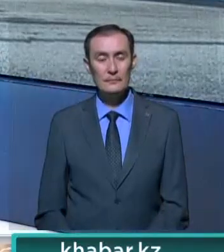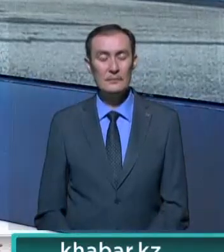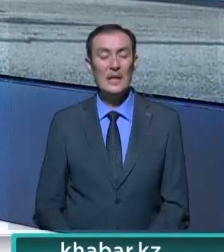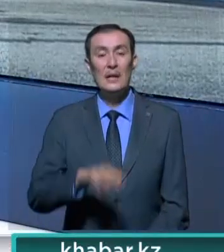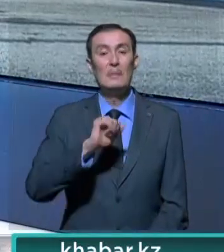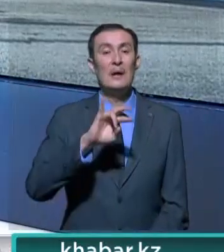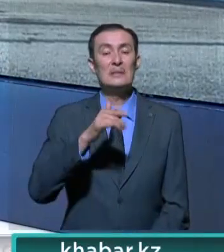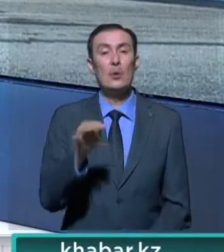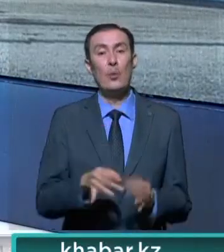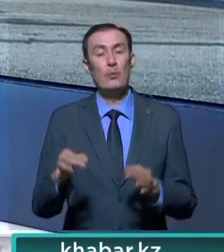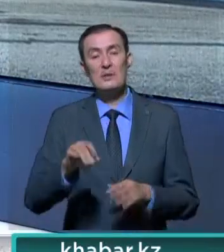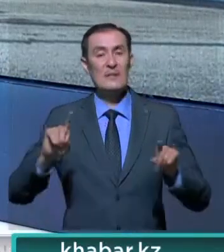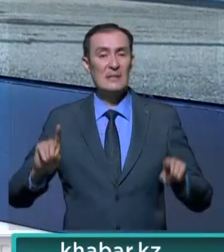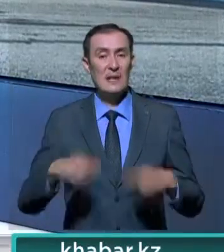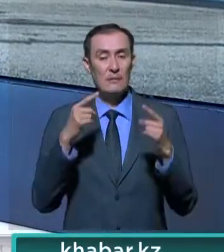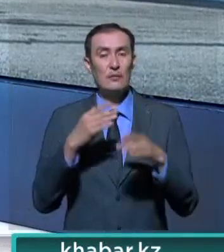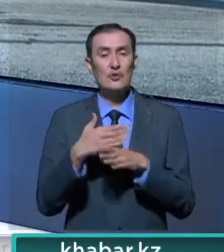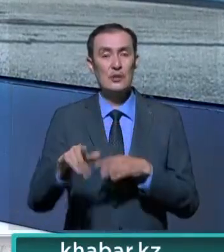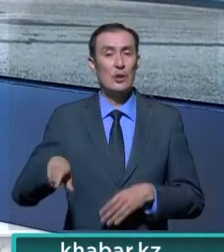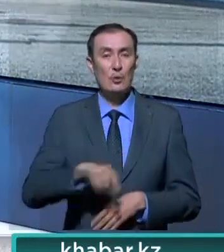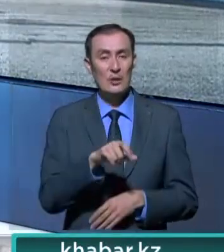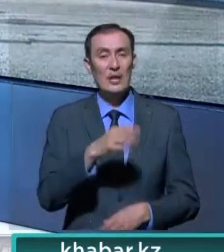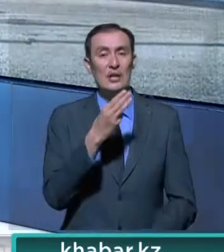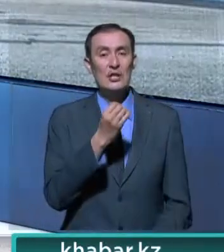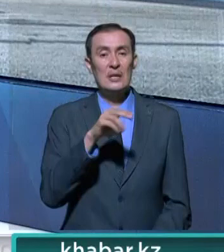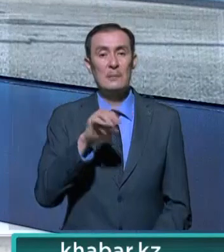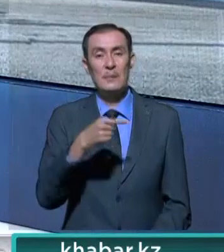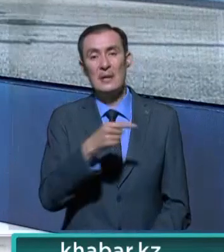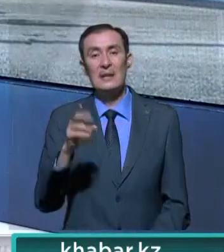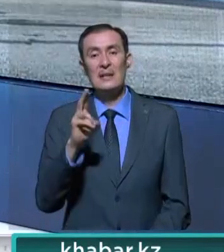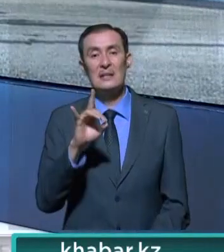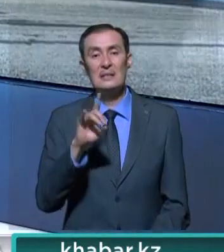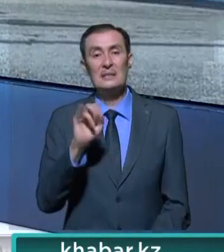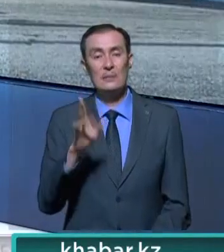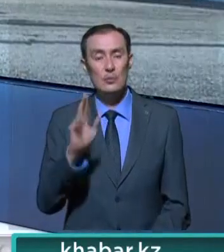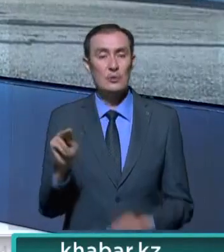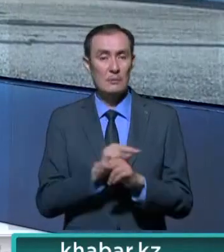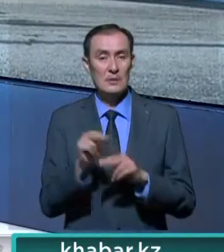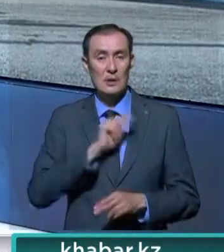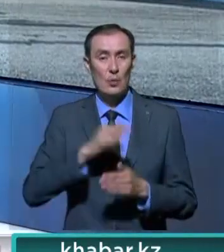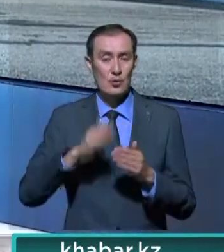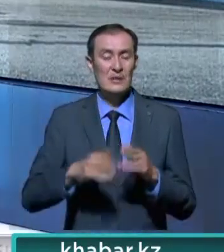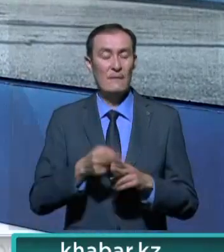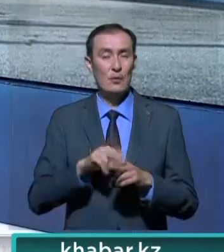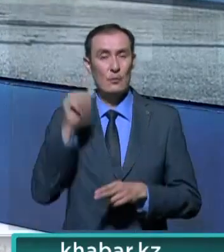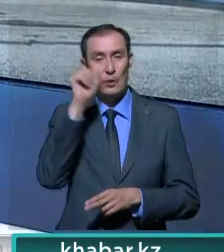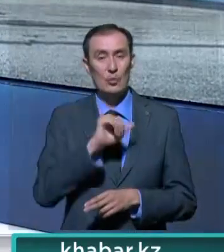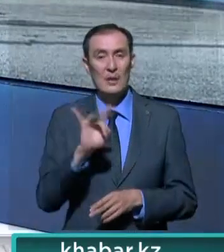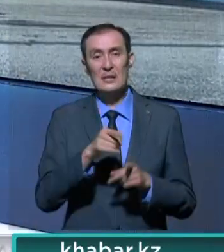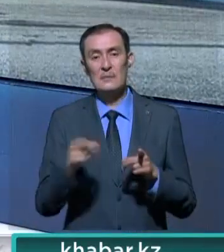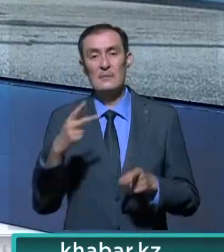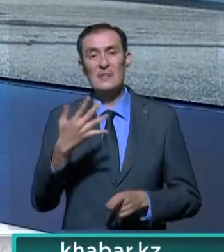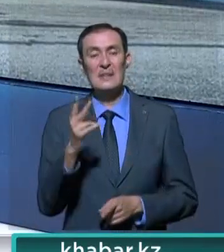В Мангистауской области восстанавливают участок на дороге Щетпе-Кызан. Работы обещают завершить уже в этом году. Небольшой отрезок